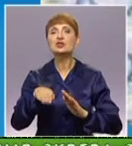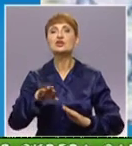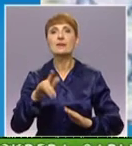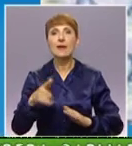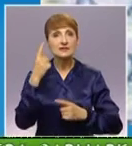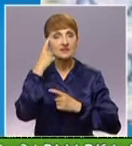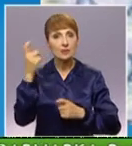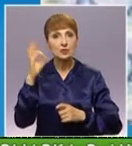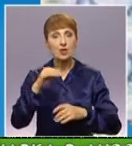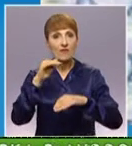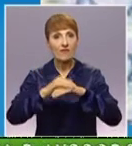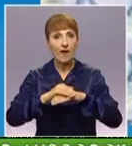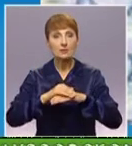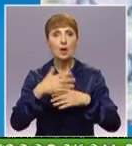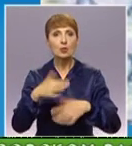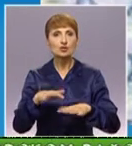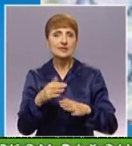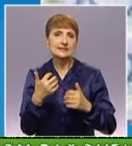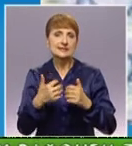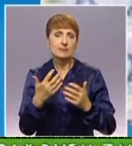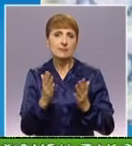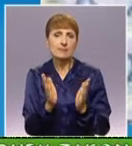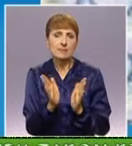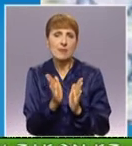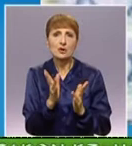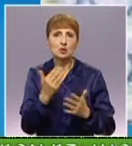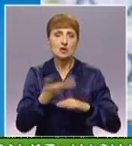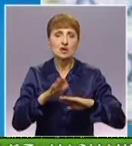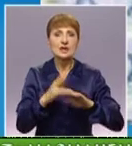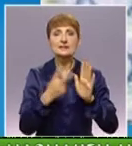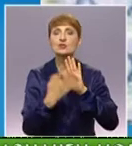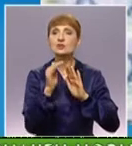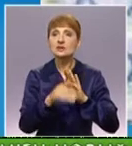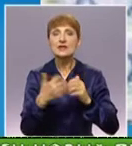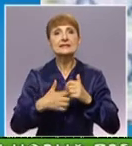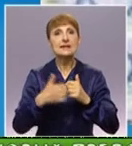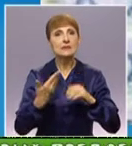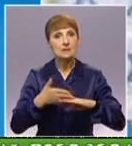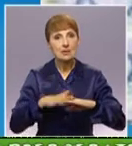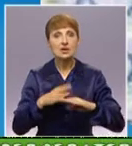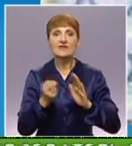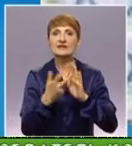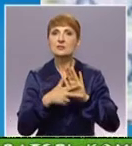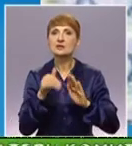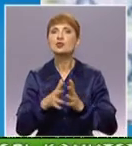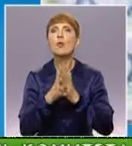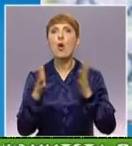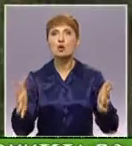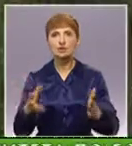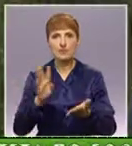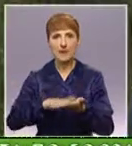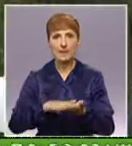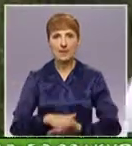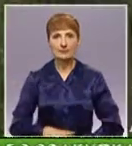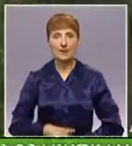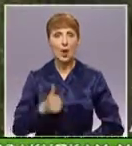За информацию о фактах в разделе небольшой тяжести – 74 тысячи тенге. Средней тяжести – на 18 тысяч больше. У нас